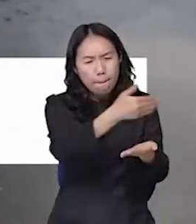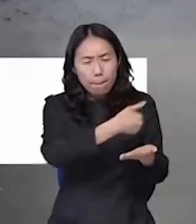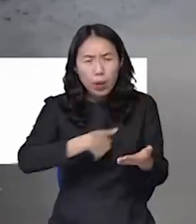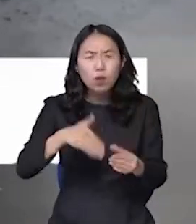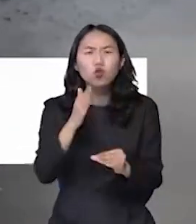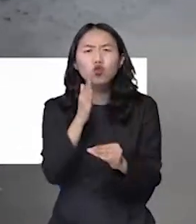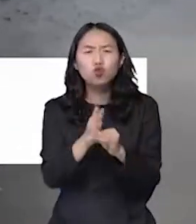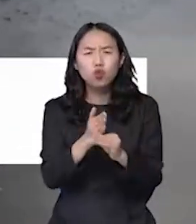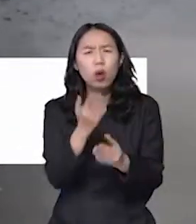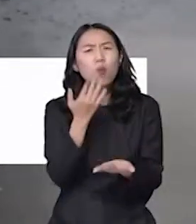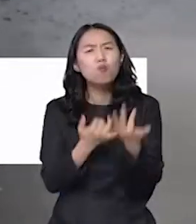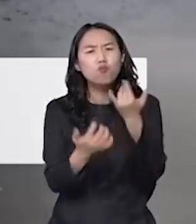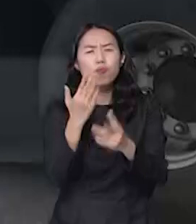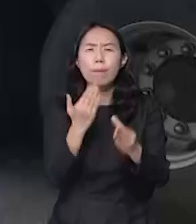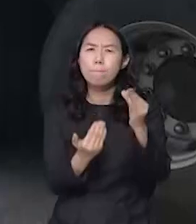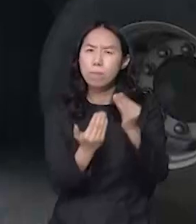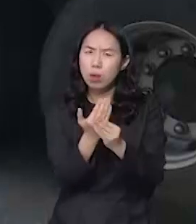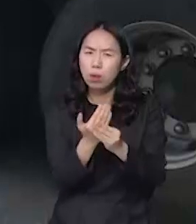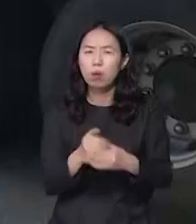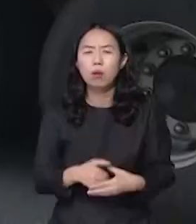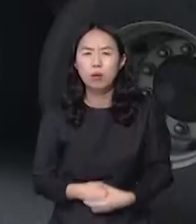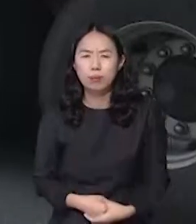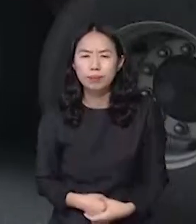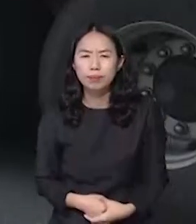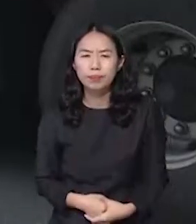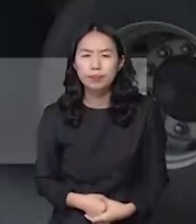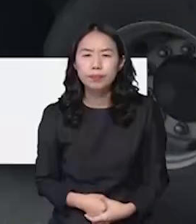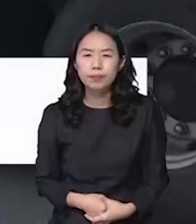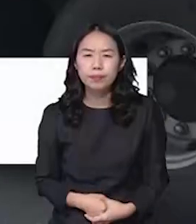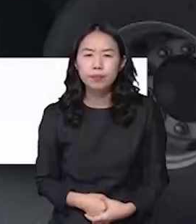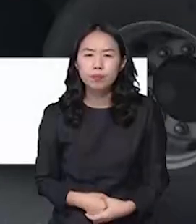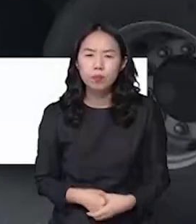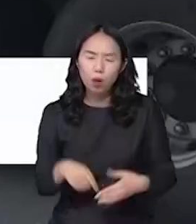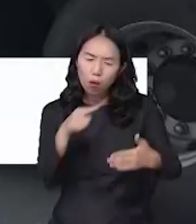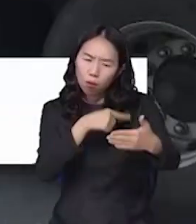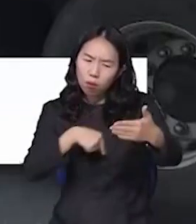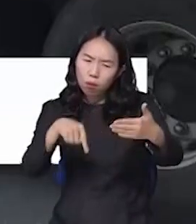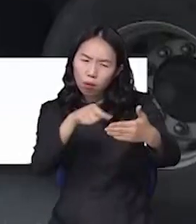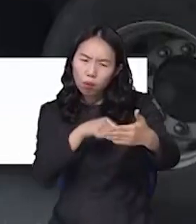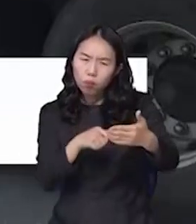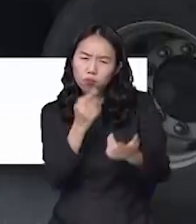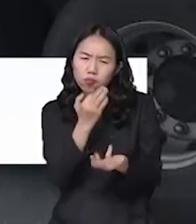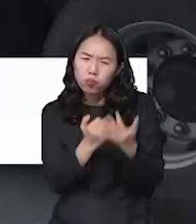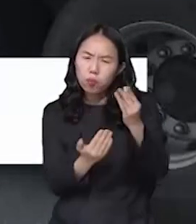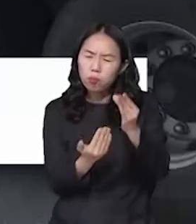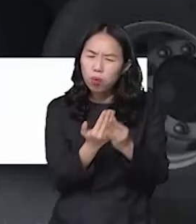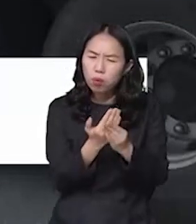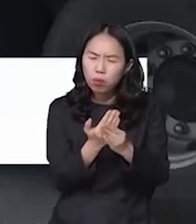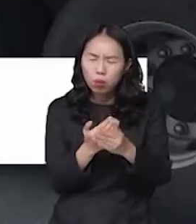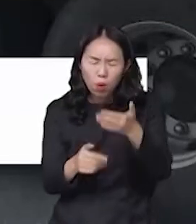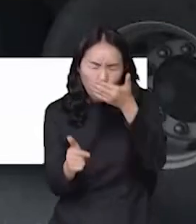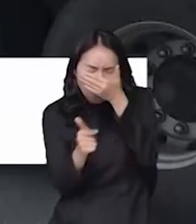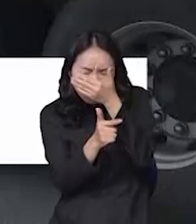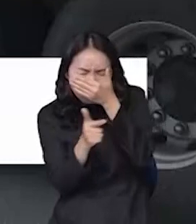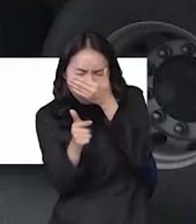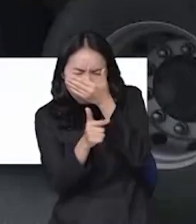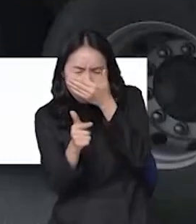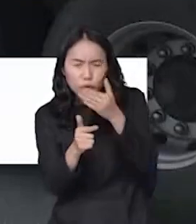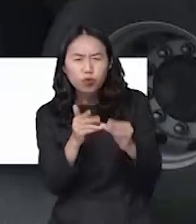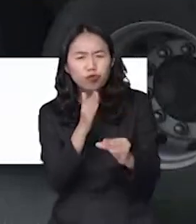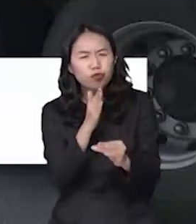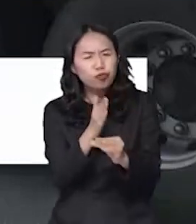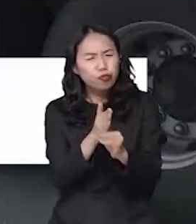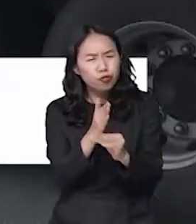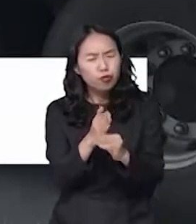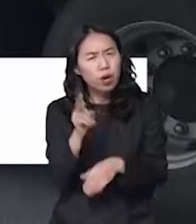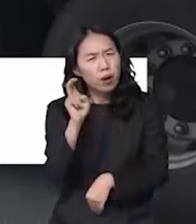걷어내는 작업 중에 불이 났습니다. 일부가 장비에서 뭐 불이 났다고 그러는데 깨방 그거 막 불야 된가